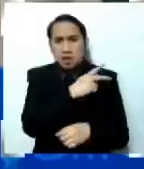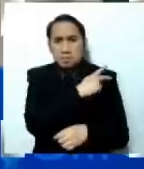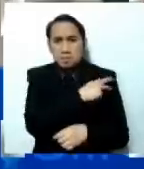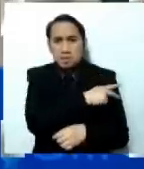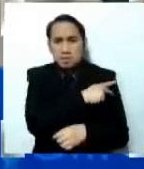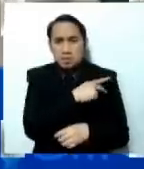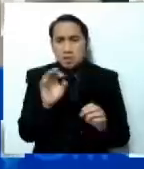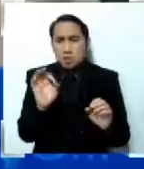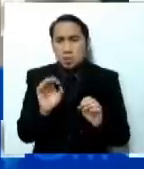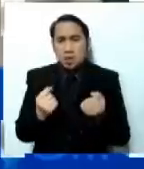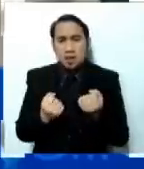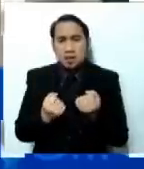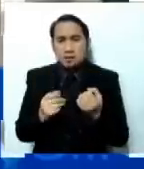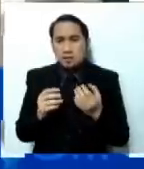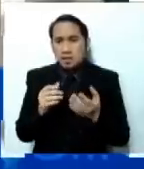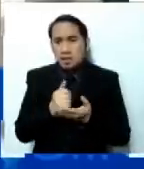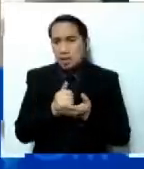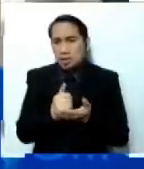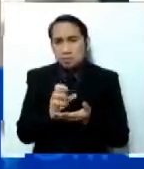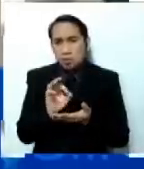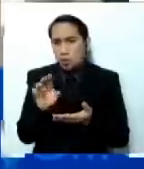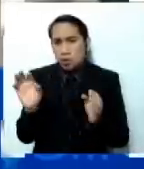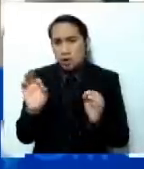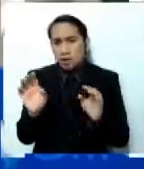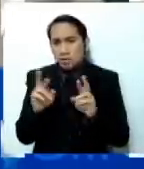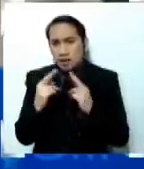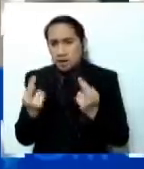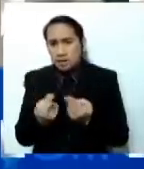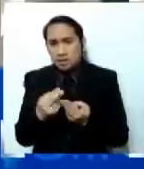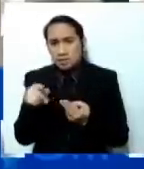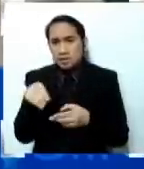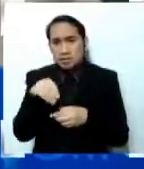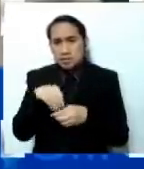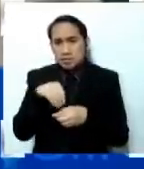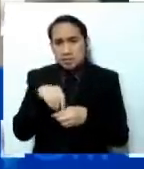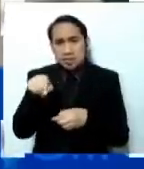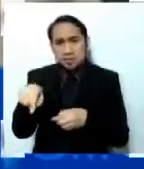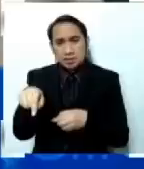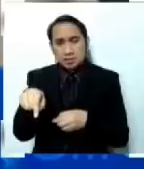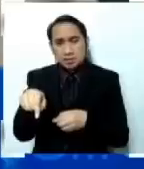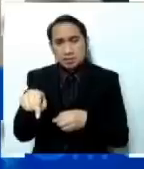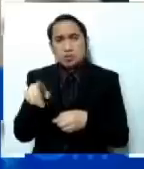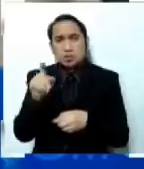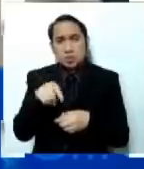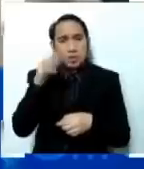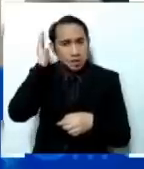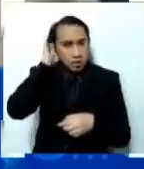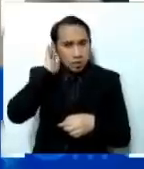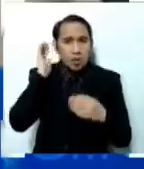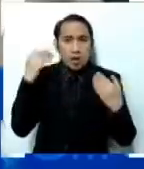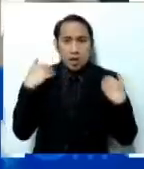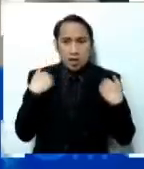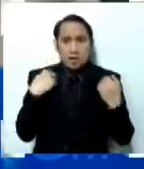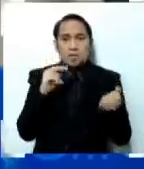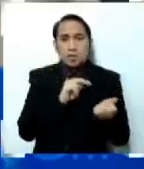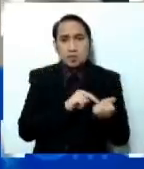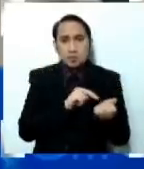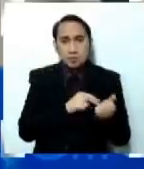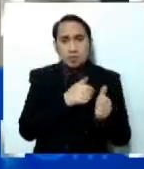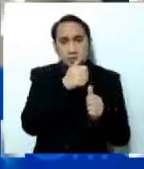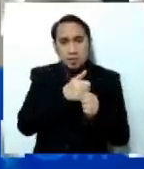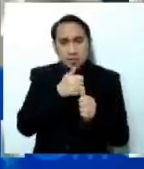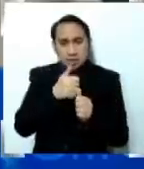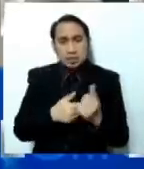bantay o kamag-anak sa loob ng ward. Kaya dapat po ang aming nire-request ay merong isang nurse sa bawat